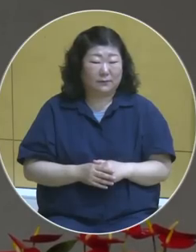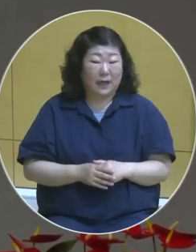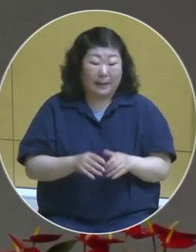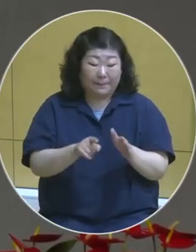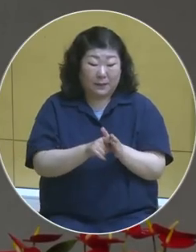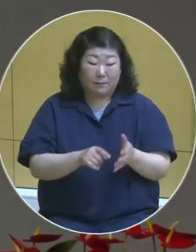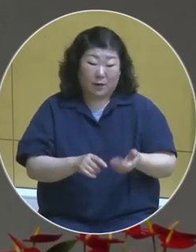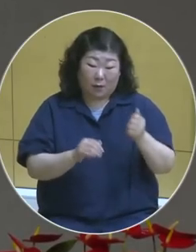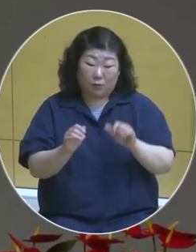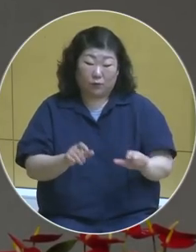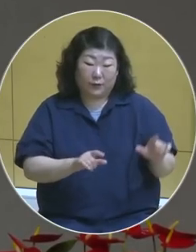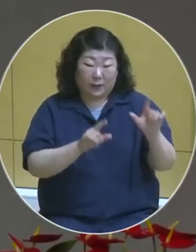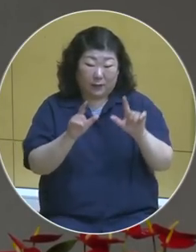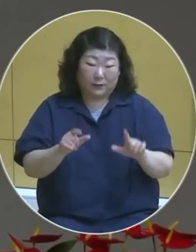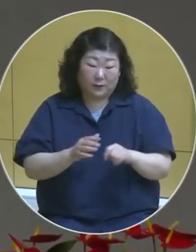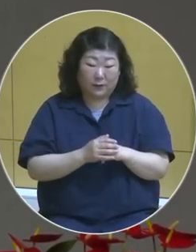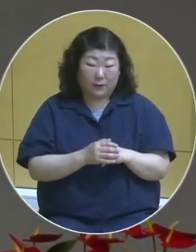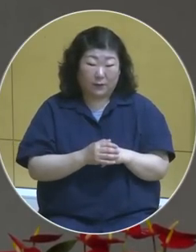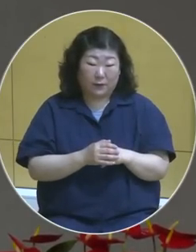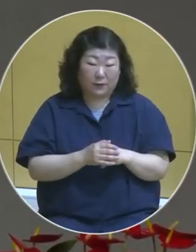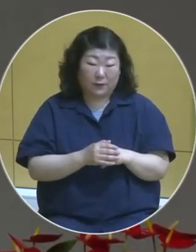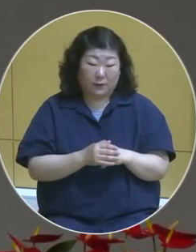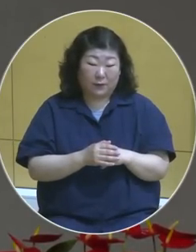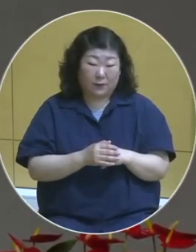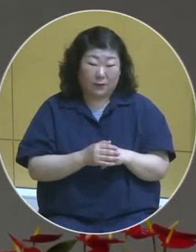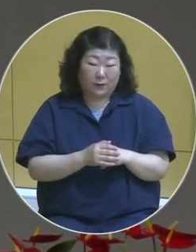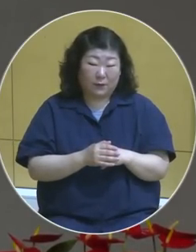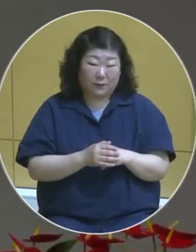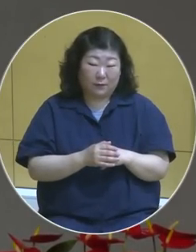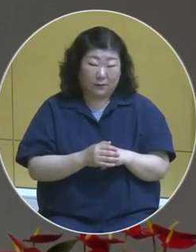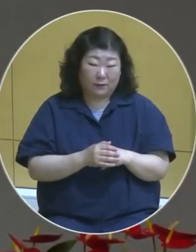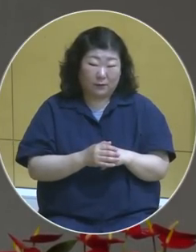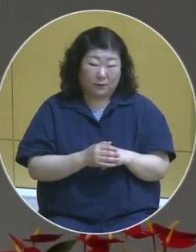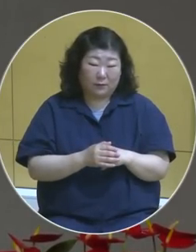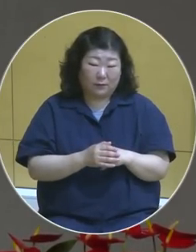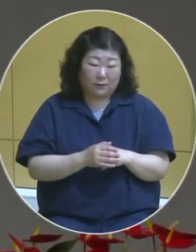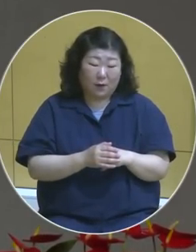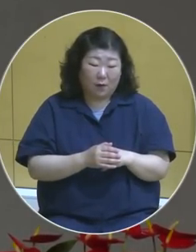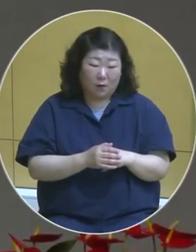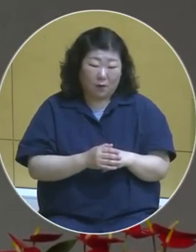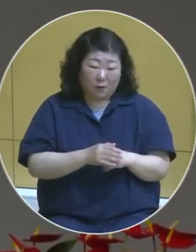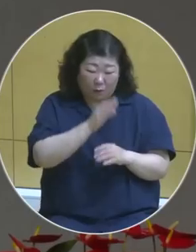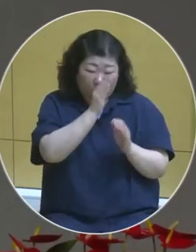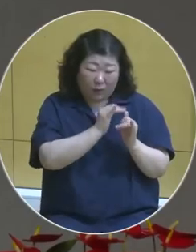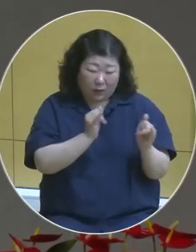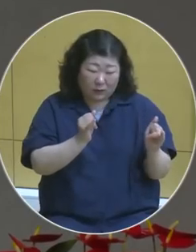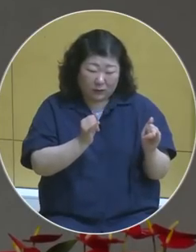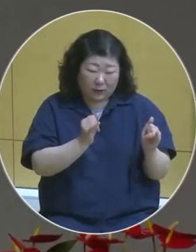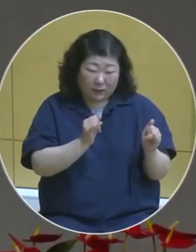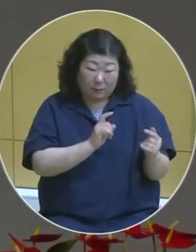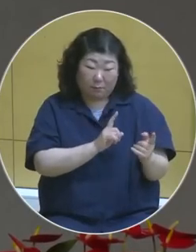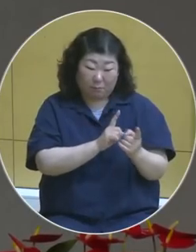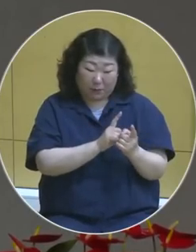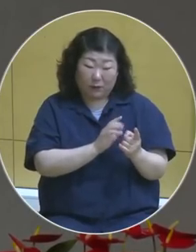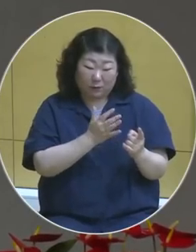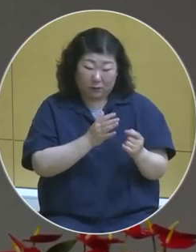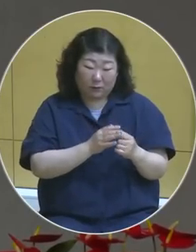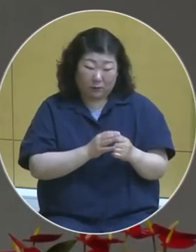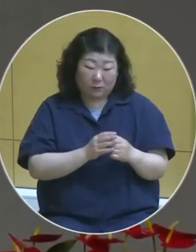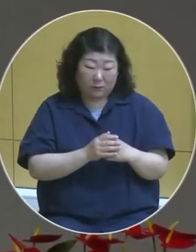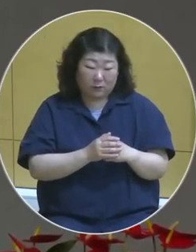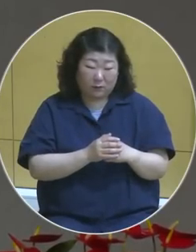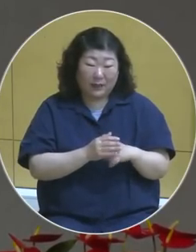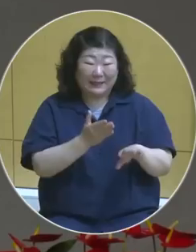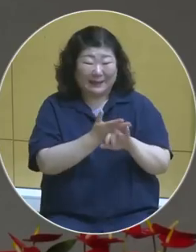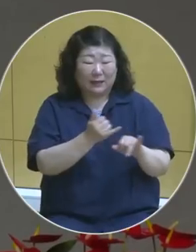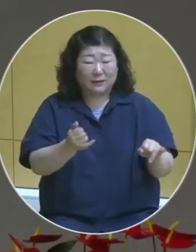그리고 하나님께서 나에게 그 환자를 만나게 하신 분을 기도하면서 그분을 살려내는, 다른 의사들이 치료하기를